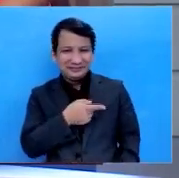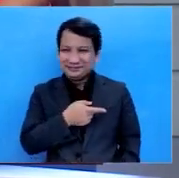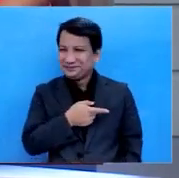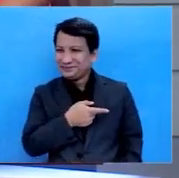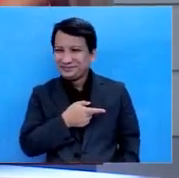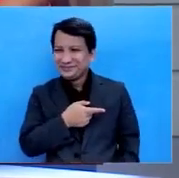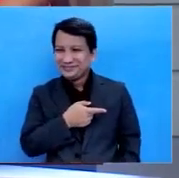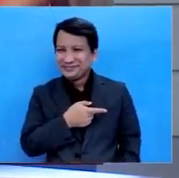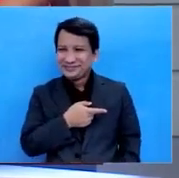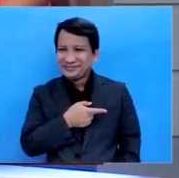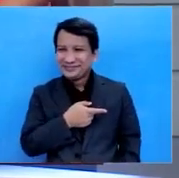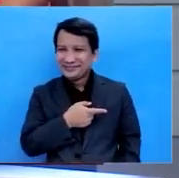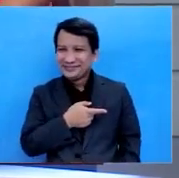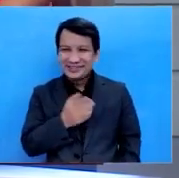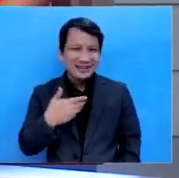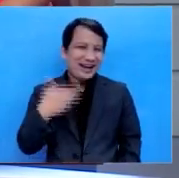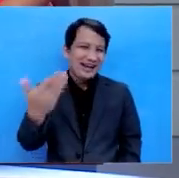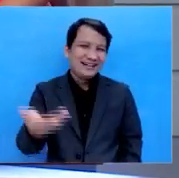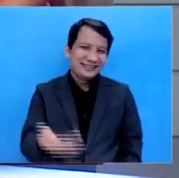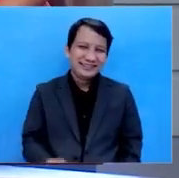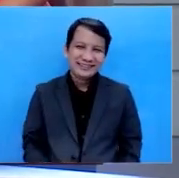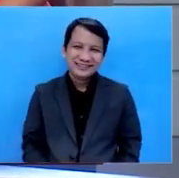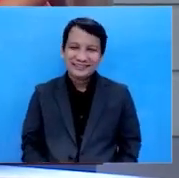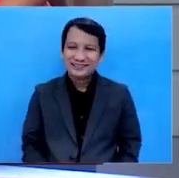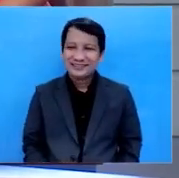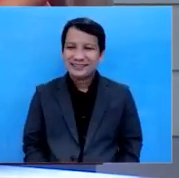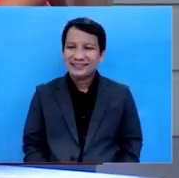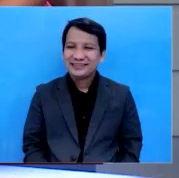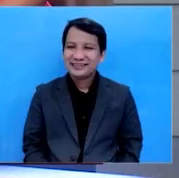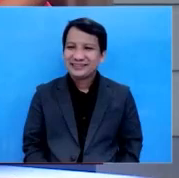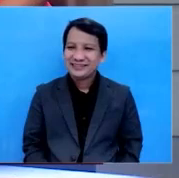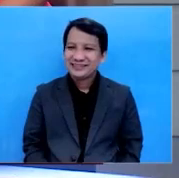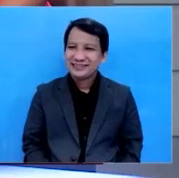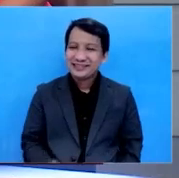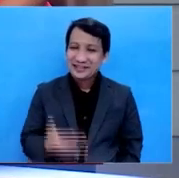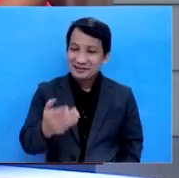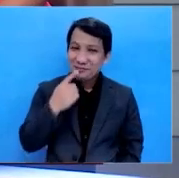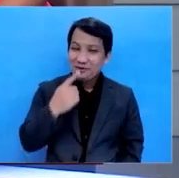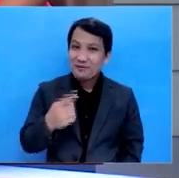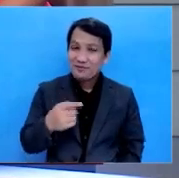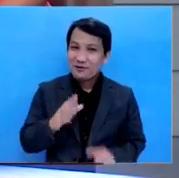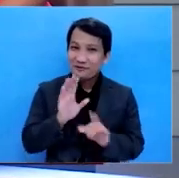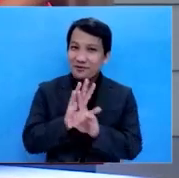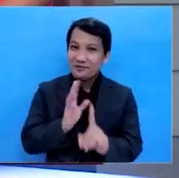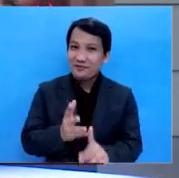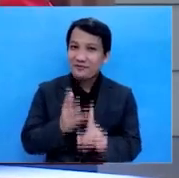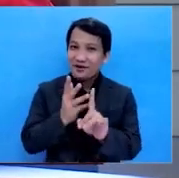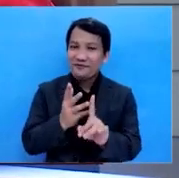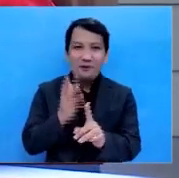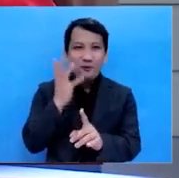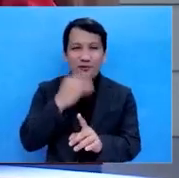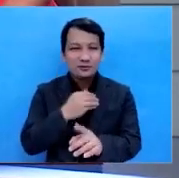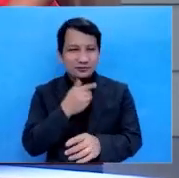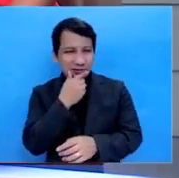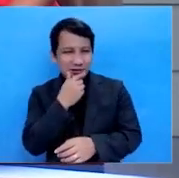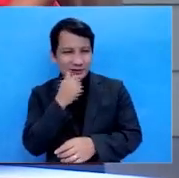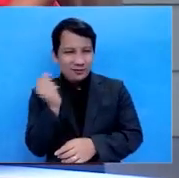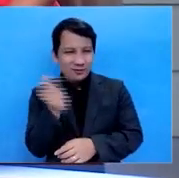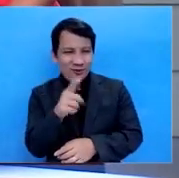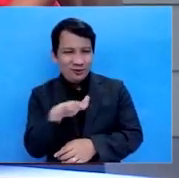Okay, let's move on. Heto na nga, Bok. May nag-viral na talagang nakakasana all. Dahil